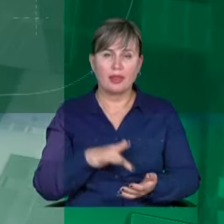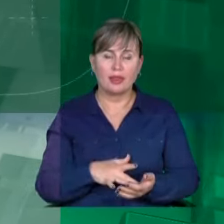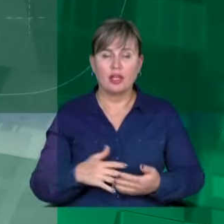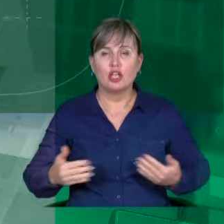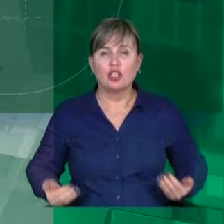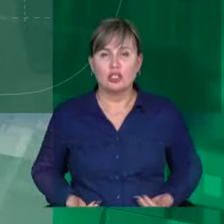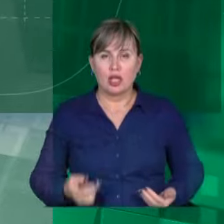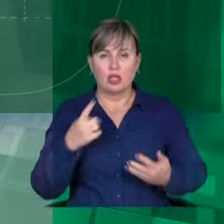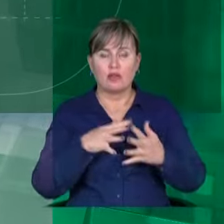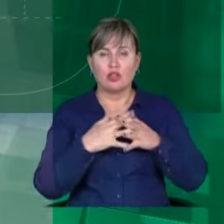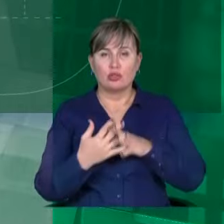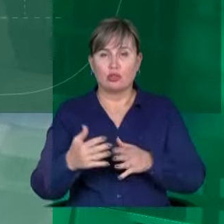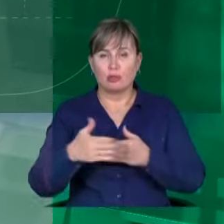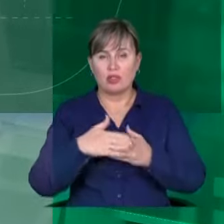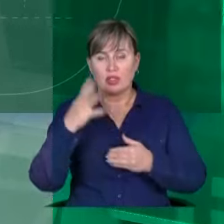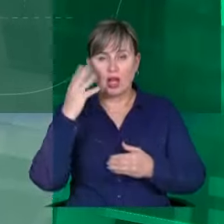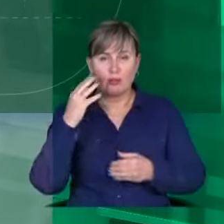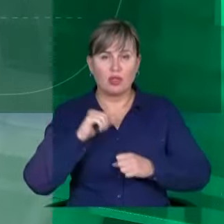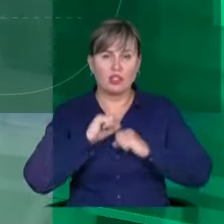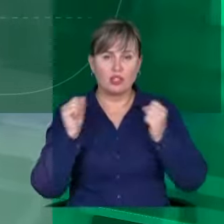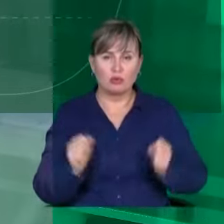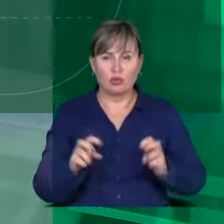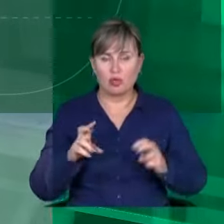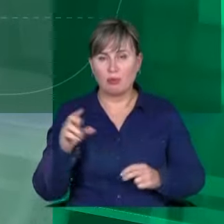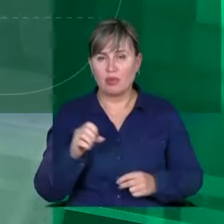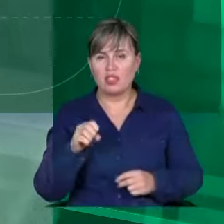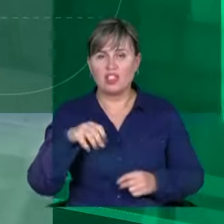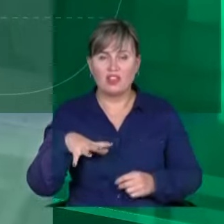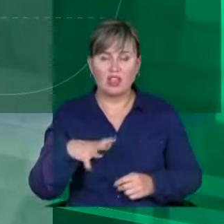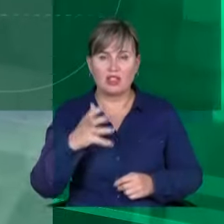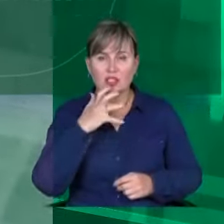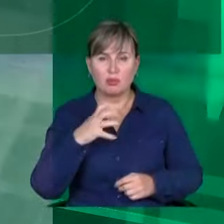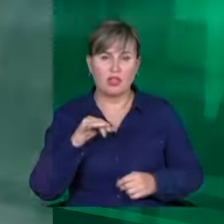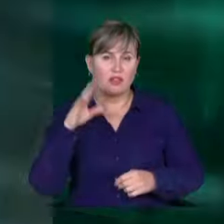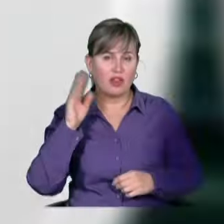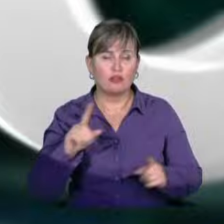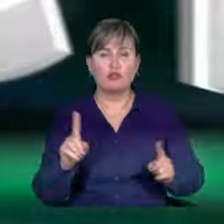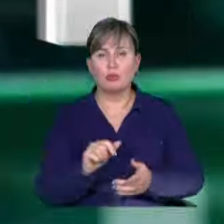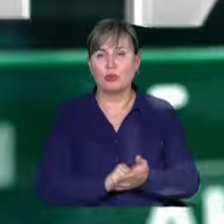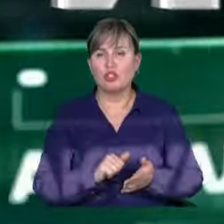Жители одного из сел близ Алматы зимой сидят без света, тепла и воды. В чем причина?